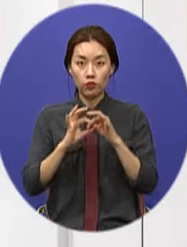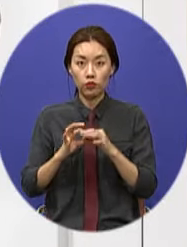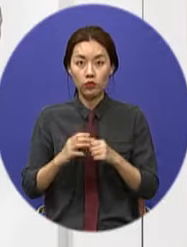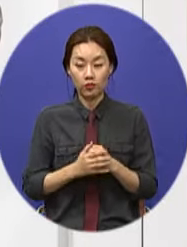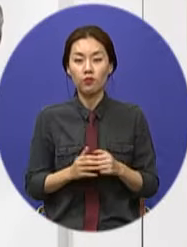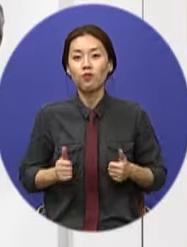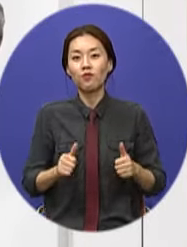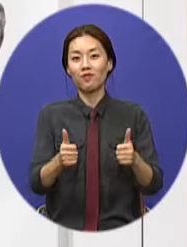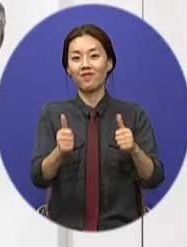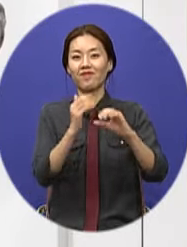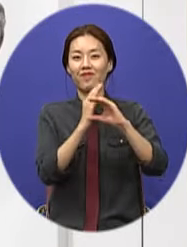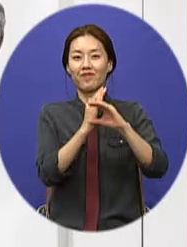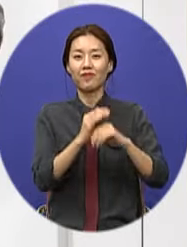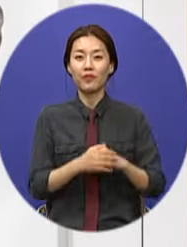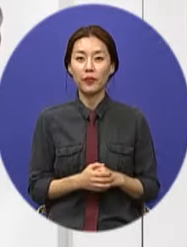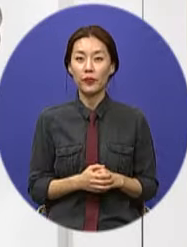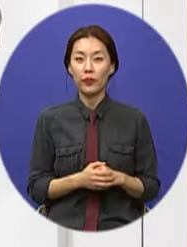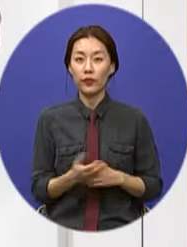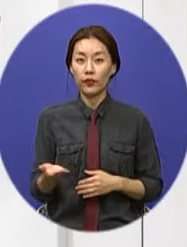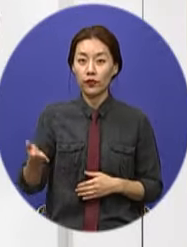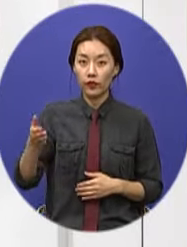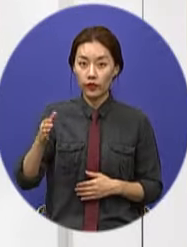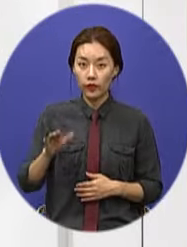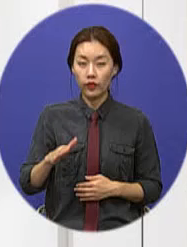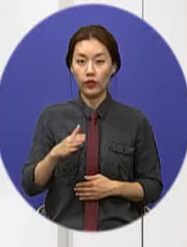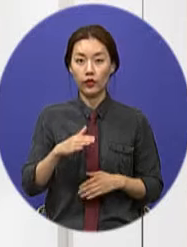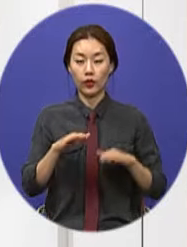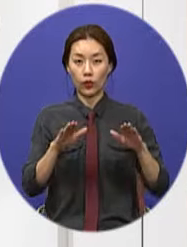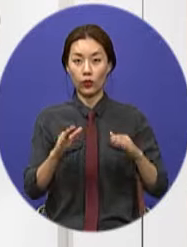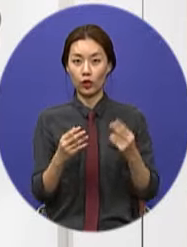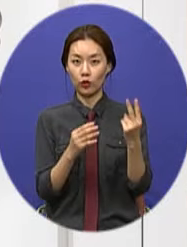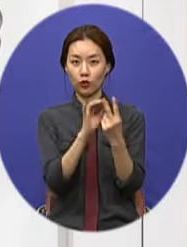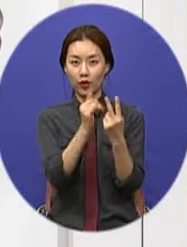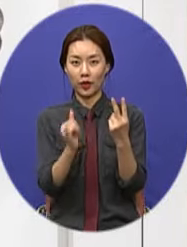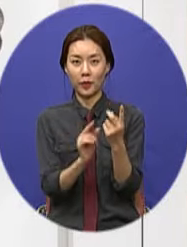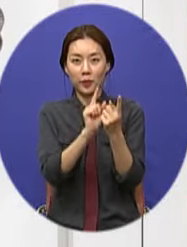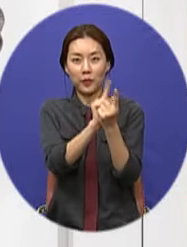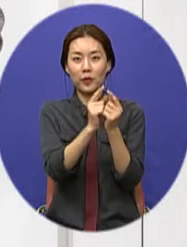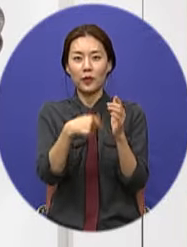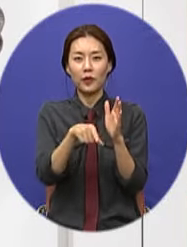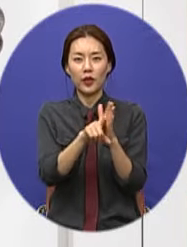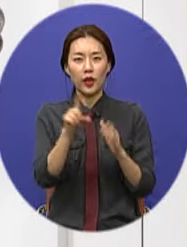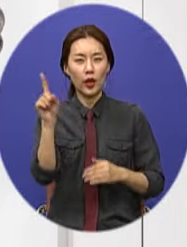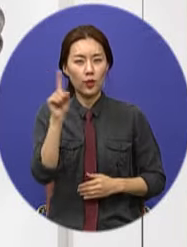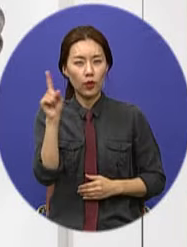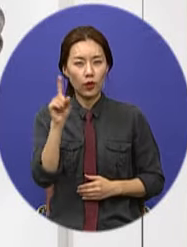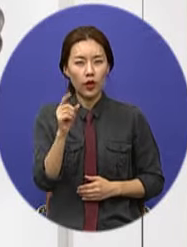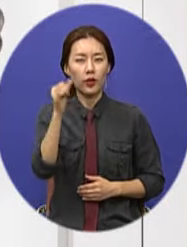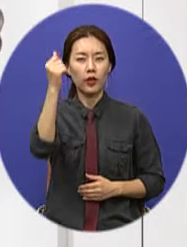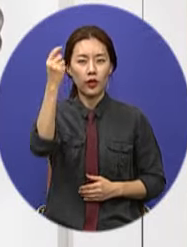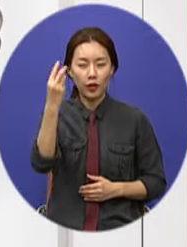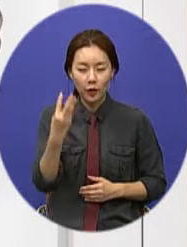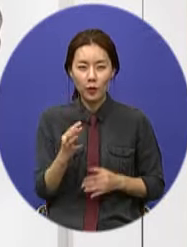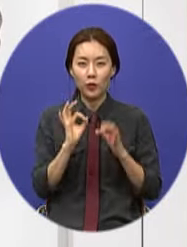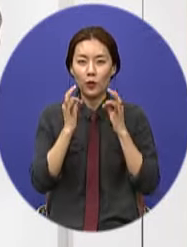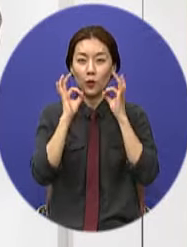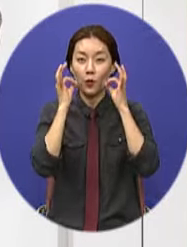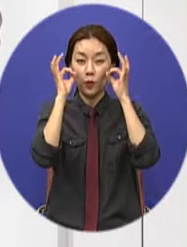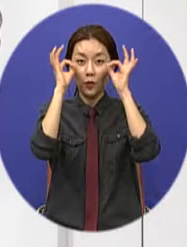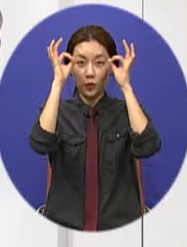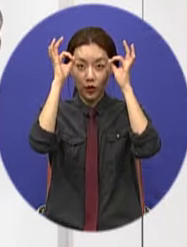하고 예, 있죠. 예. 근데. 네. 제가 오늘 두 분을 만나기 위해서 뭔가는 여러 번 노력을 했는데, 아유,